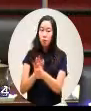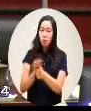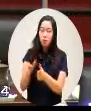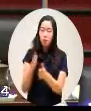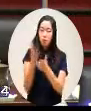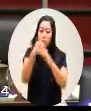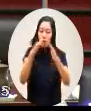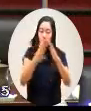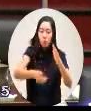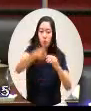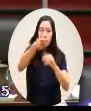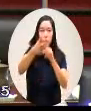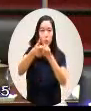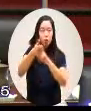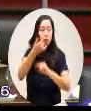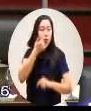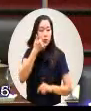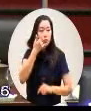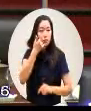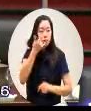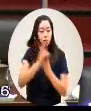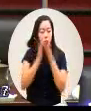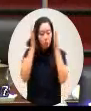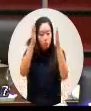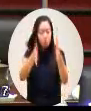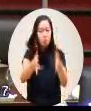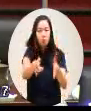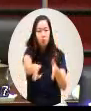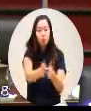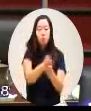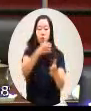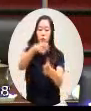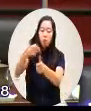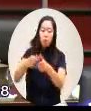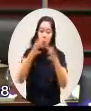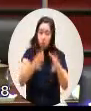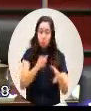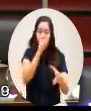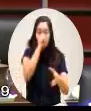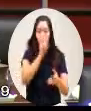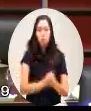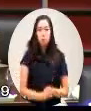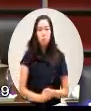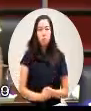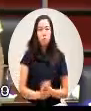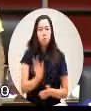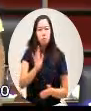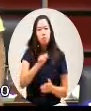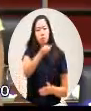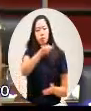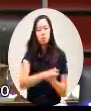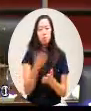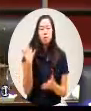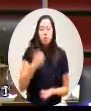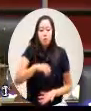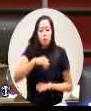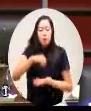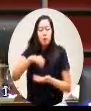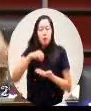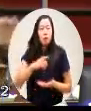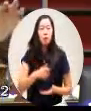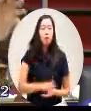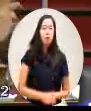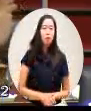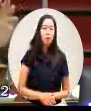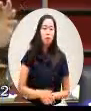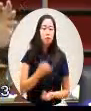学校的校长可以专心的去教育办好，不要让他们有后顾之忧，让他们能在一